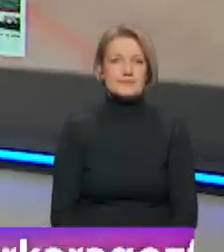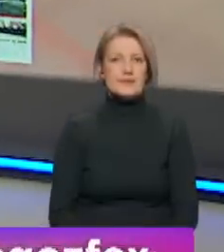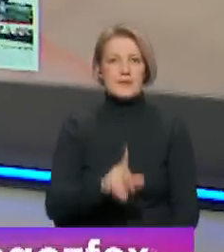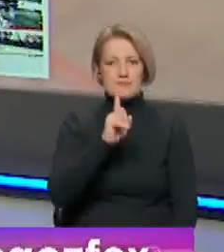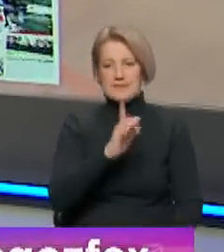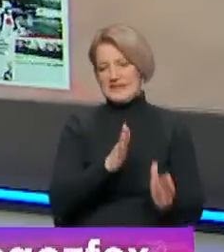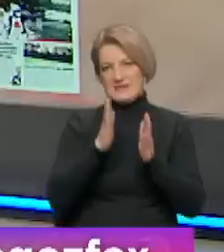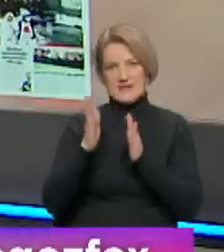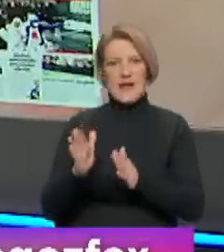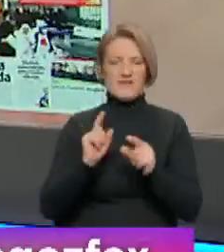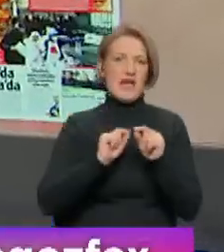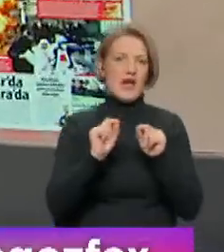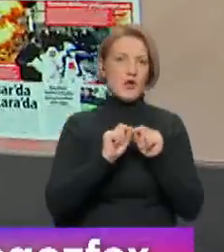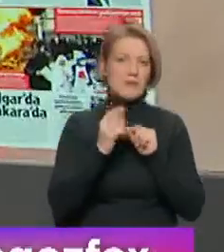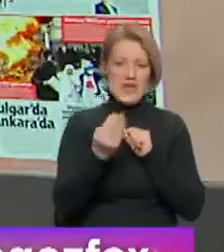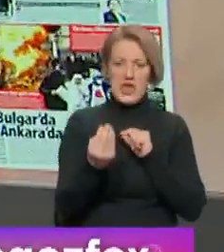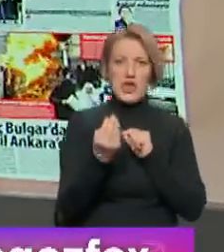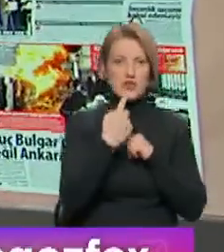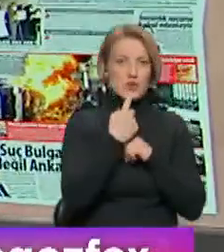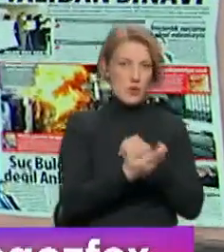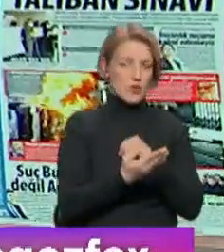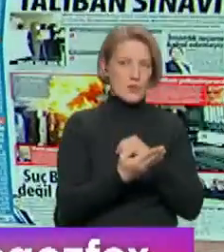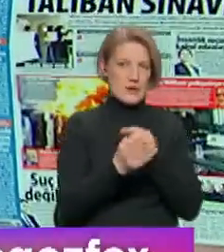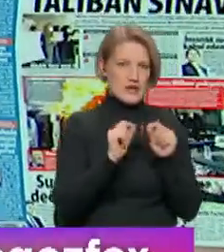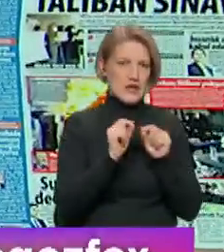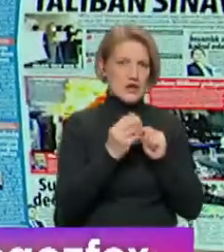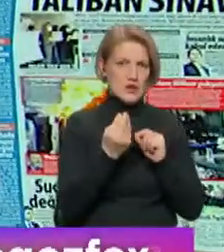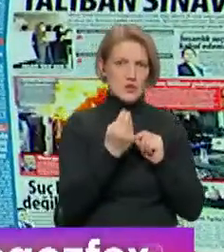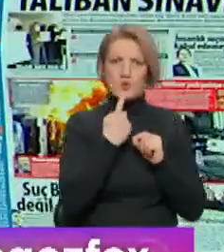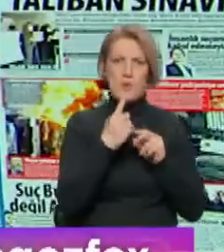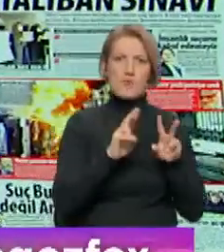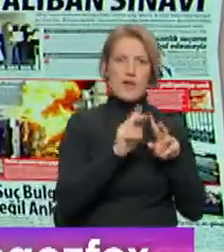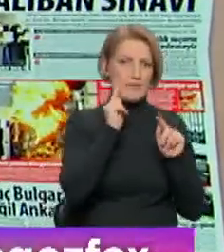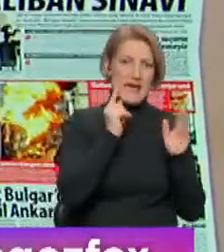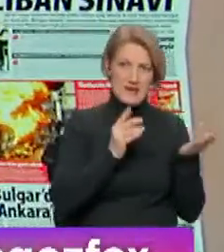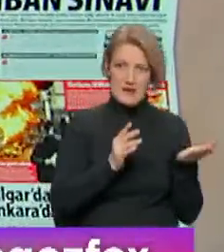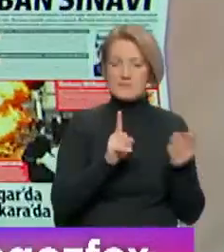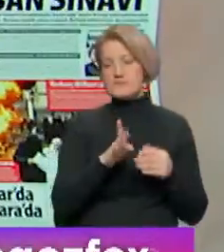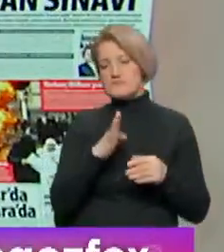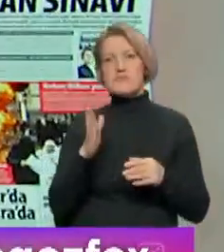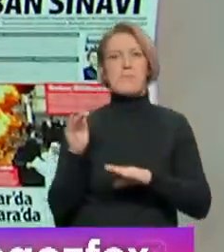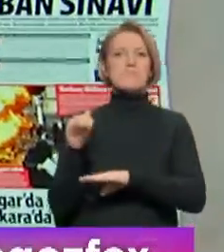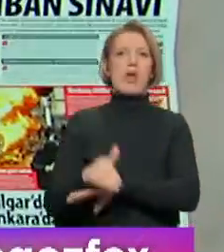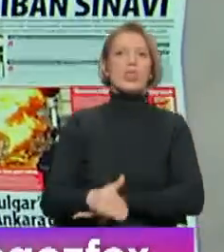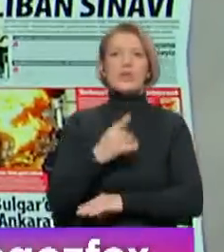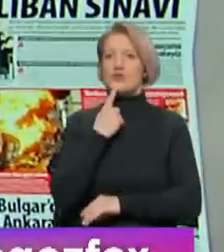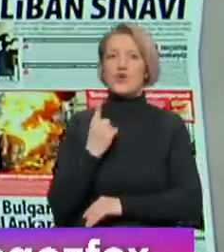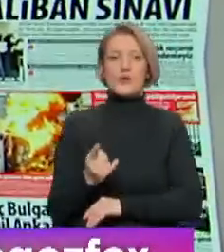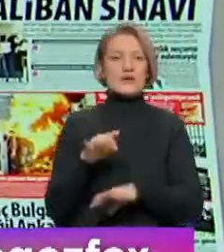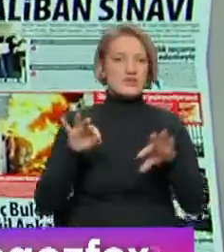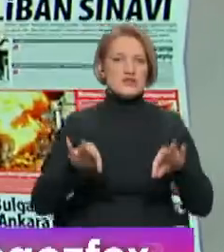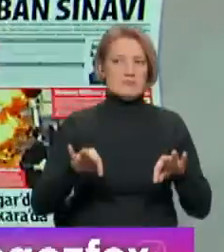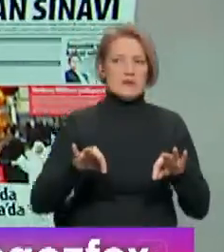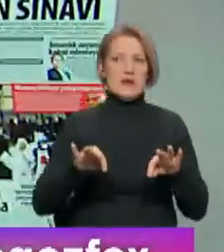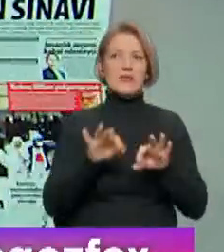bir taraf Ekonomi iyi diyor diyor Murat Bey diğer tarafta battık diyor şimdi